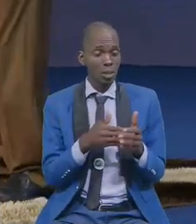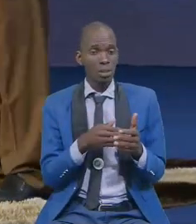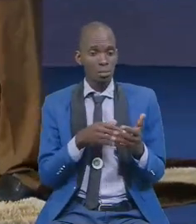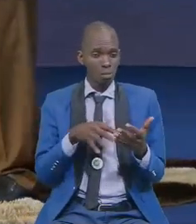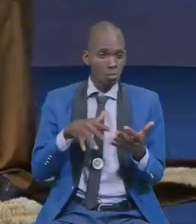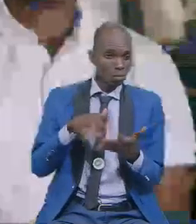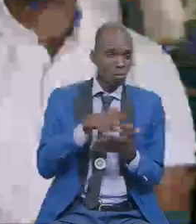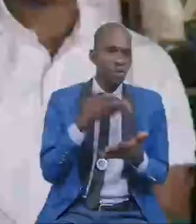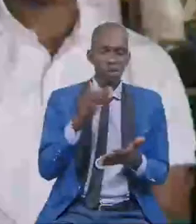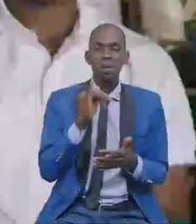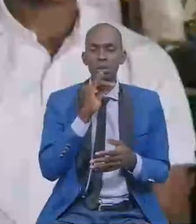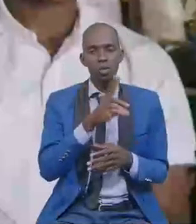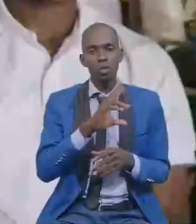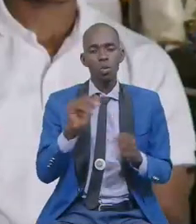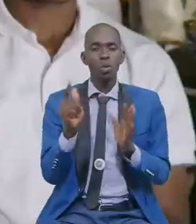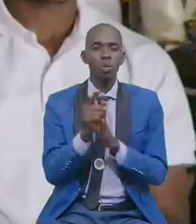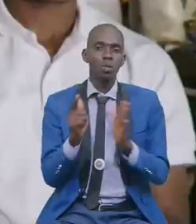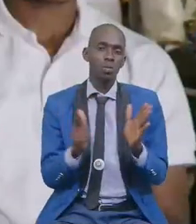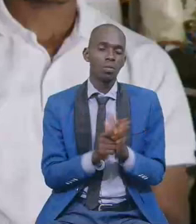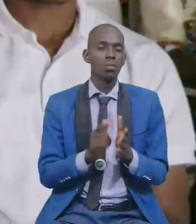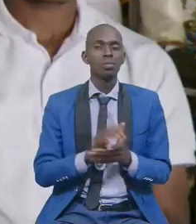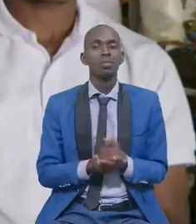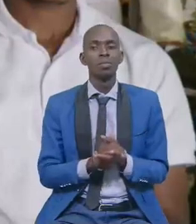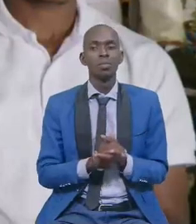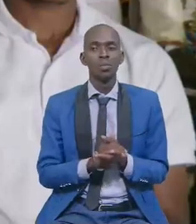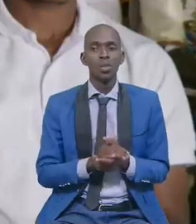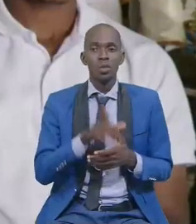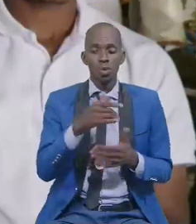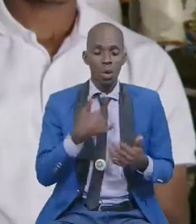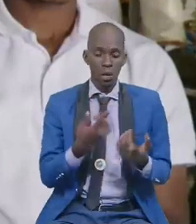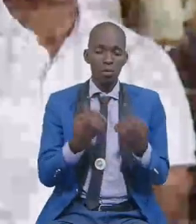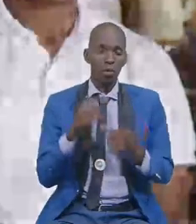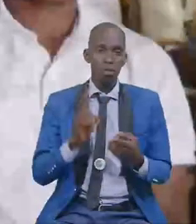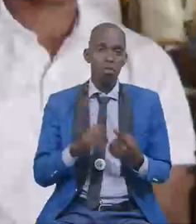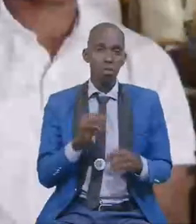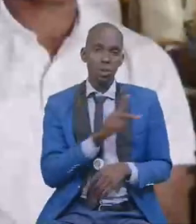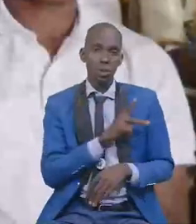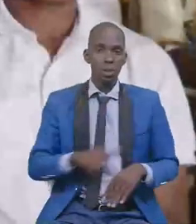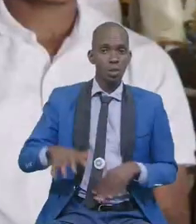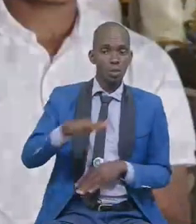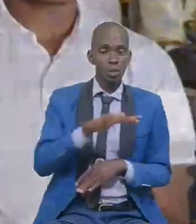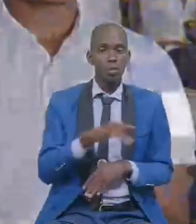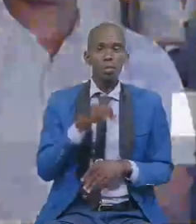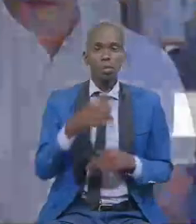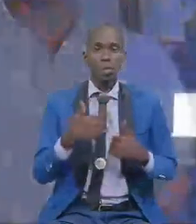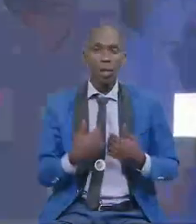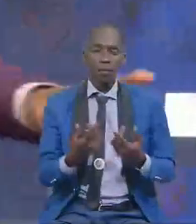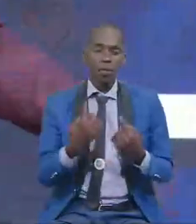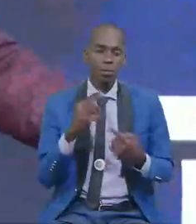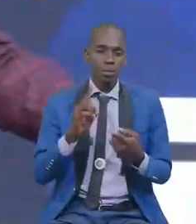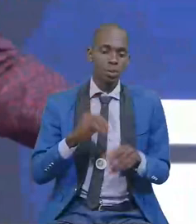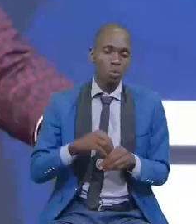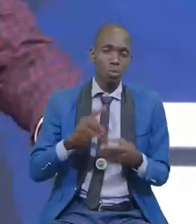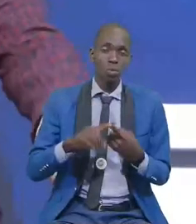La loi n'est pas contre ces choses. Tu es venu dans le royaume. Tu es venu dans la